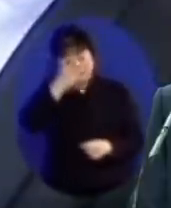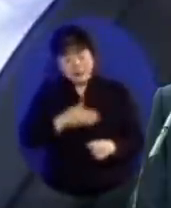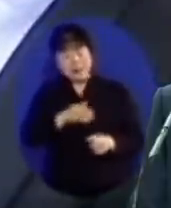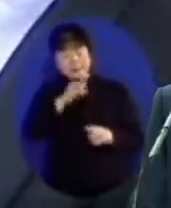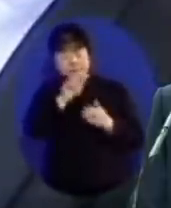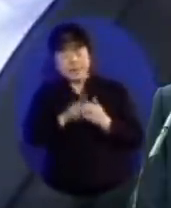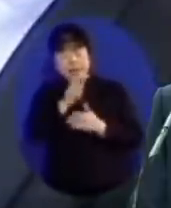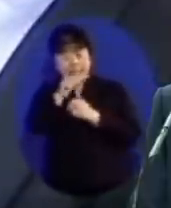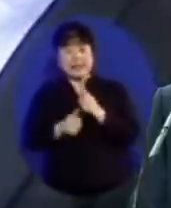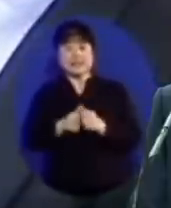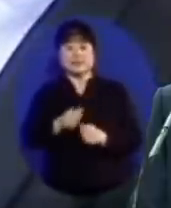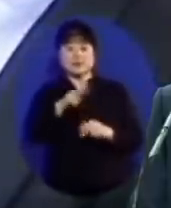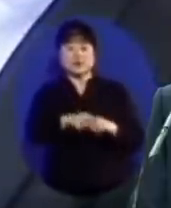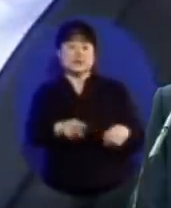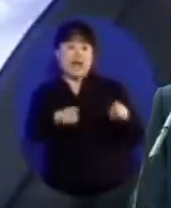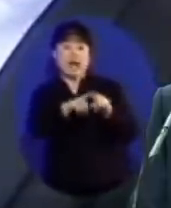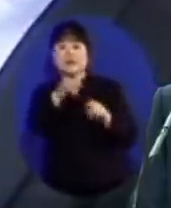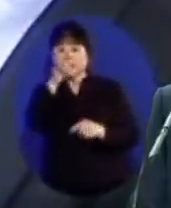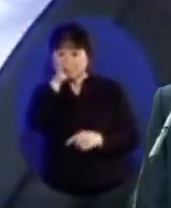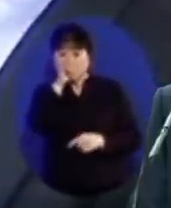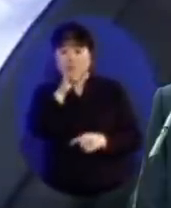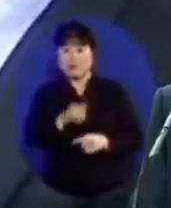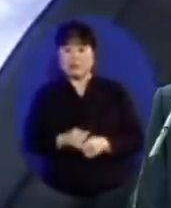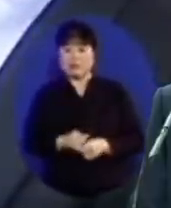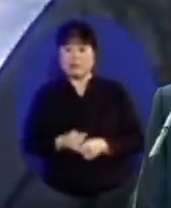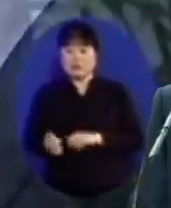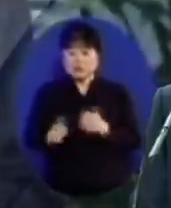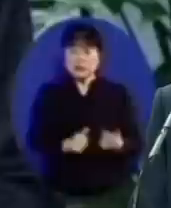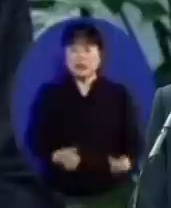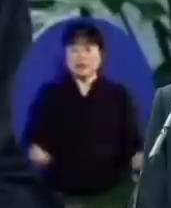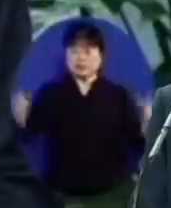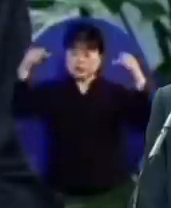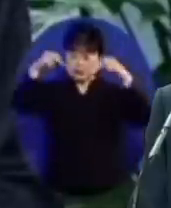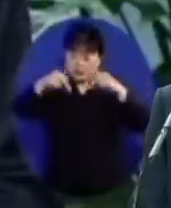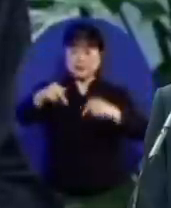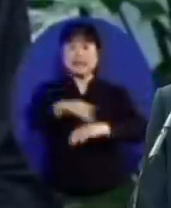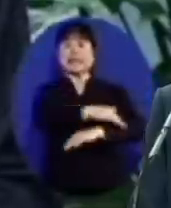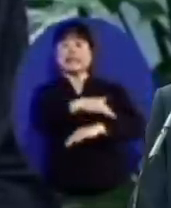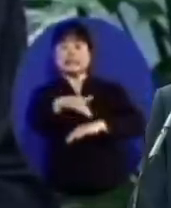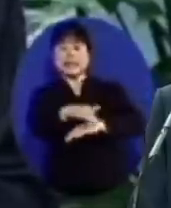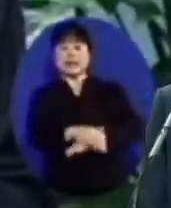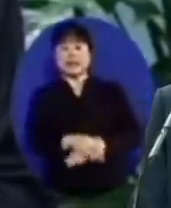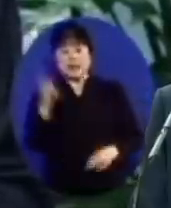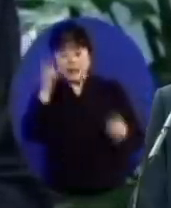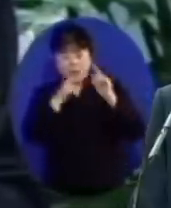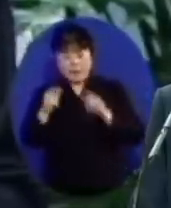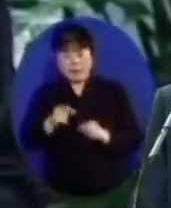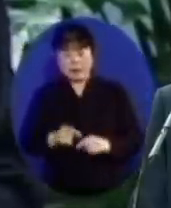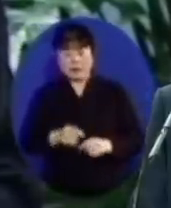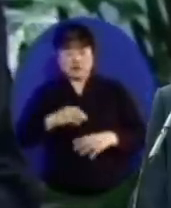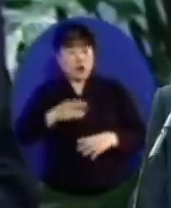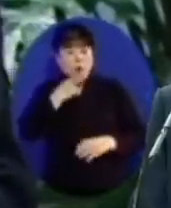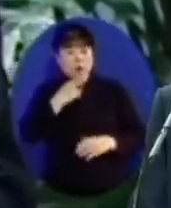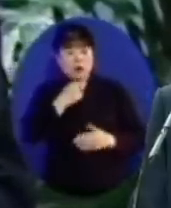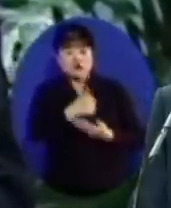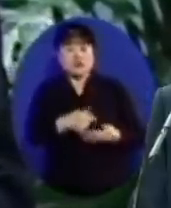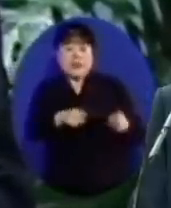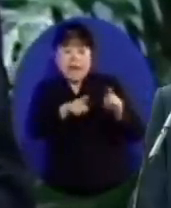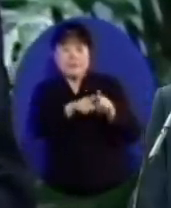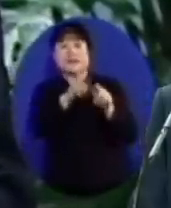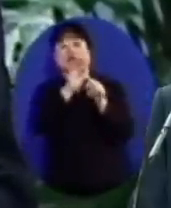때 하나님도 그 자리에 들어가겠습니다. 내가 사망의 음침한 골짜기로 다닐지라도 해를 두려워할 것은 주께서 나와 함께